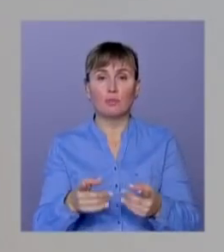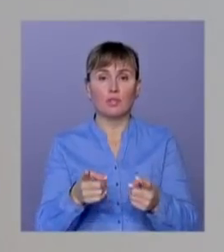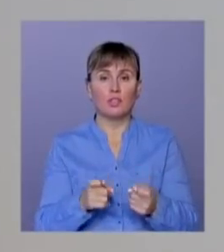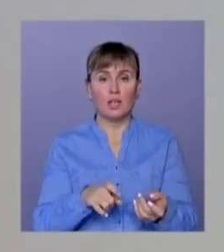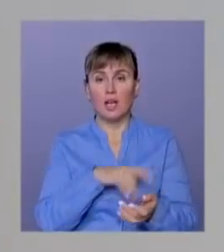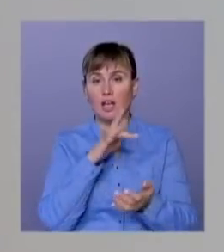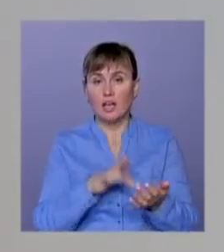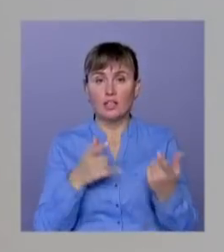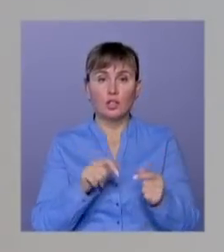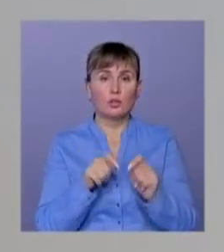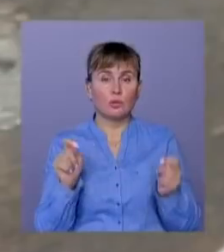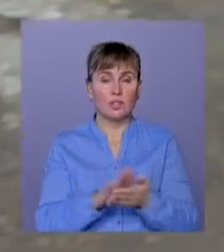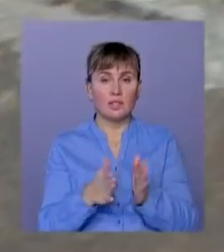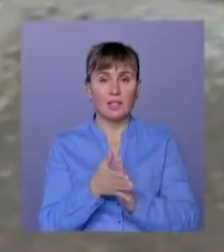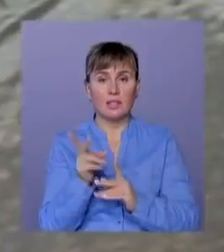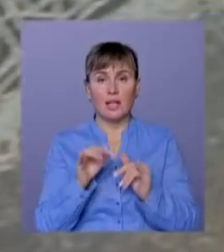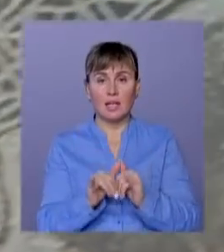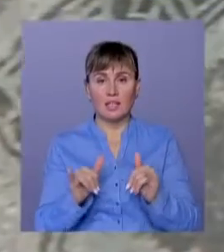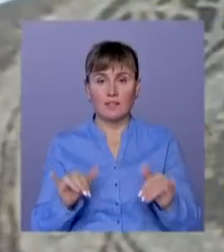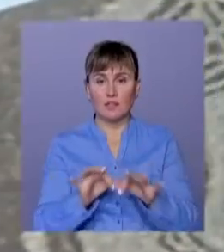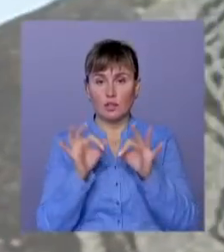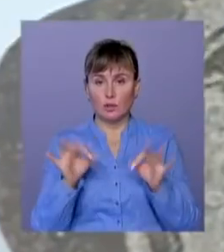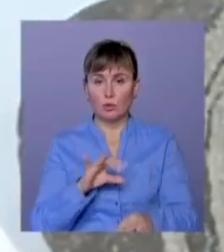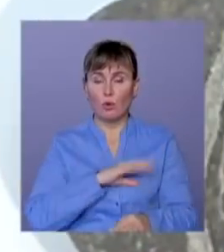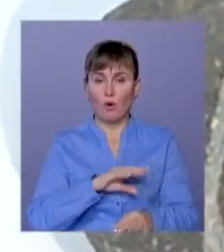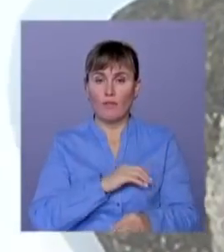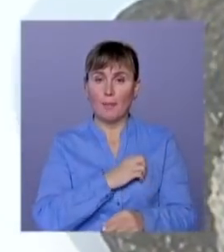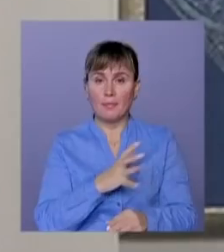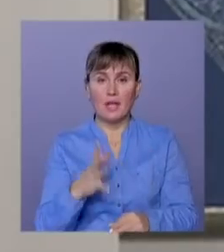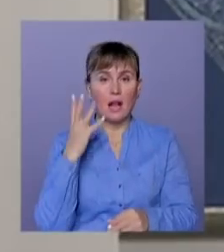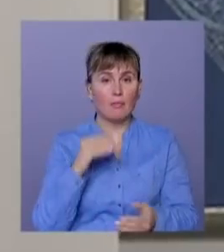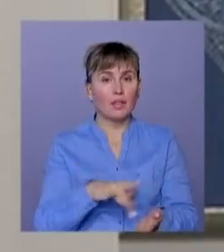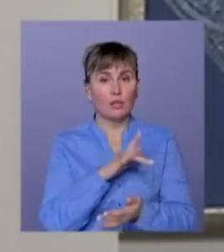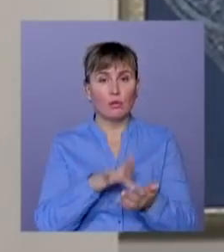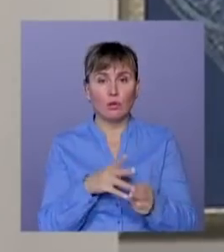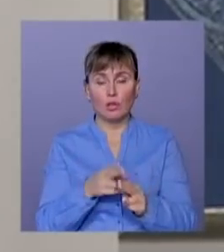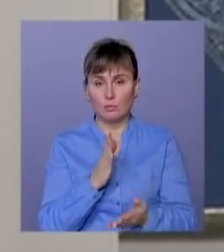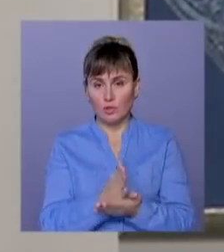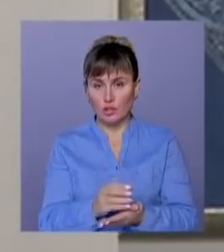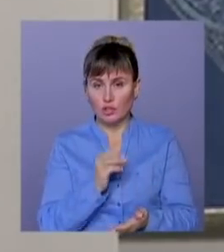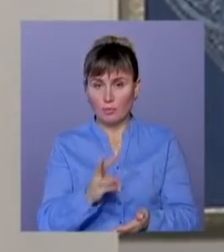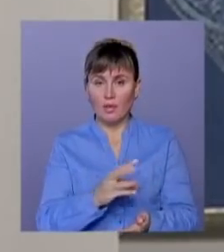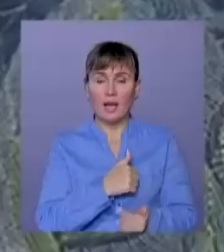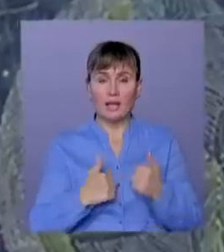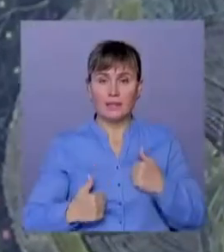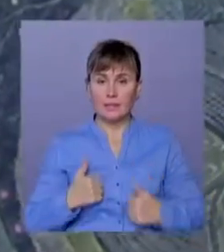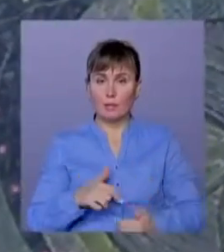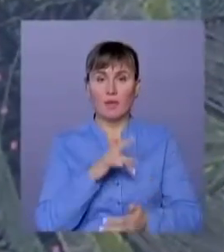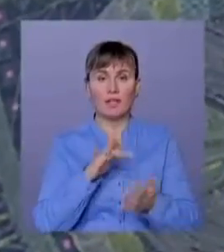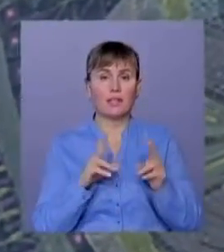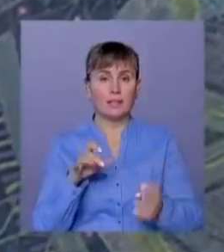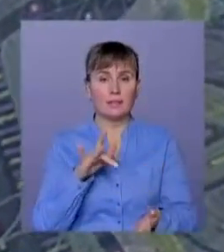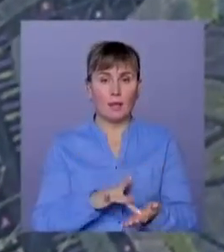где созданы условия для развития искусства и духовного обогащения. Алма-Аты – город, которому есть чем гордиться. Мегаполис по праву называют